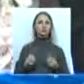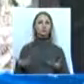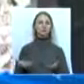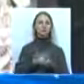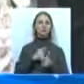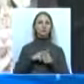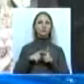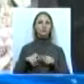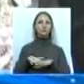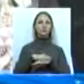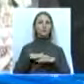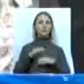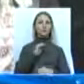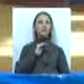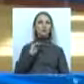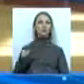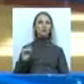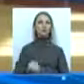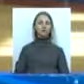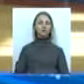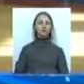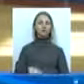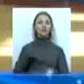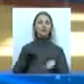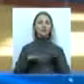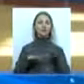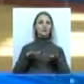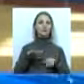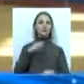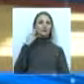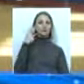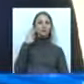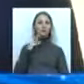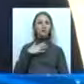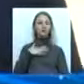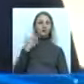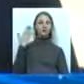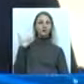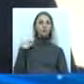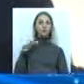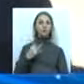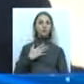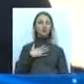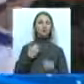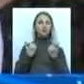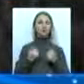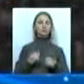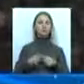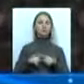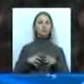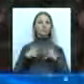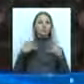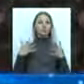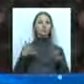саласына жүктелетін міндет аса зор. Рухани жаңғыру ұлтымыздың өткені мен бүгінін таразыға салып, дәстүріміздің озығын қайта түлетуді